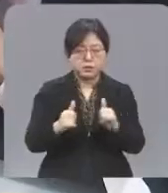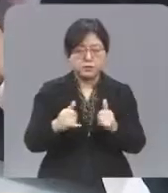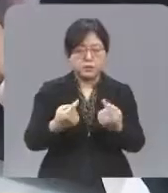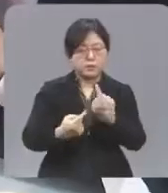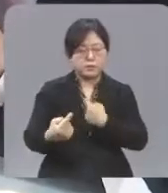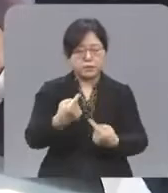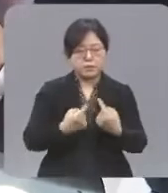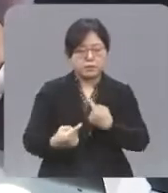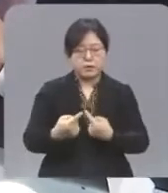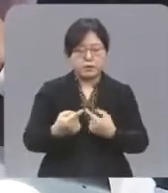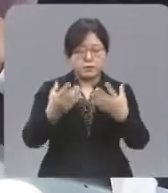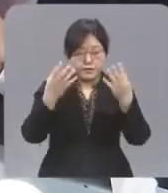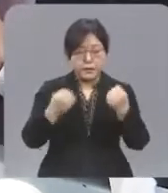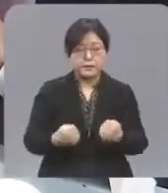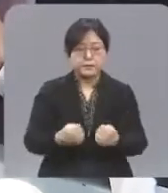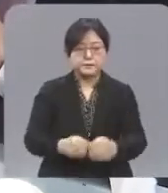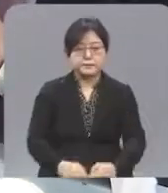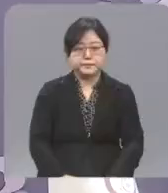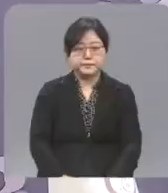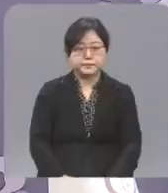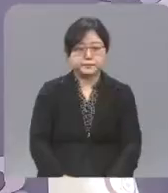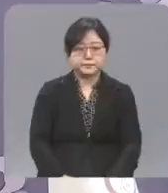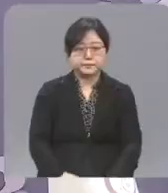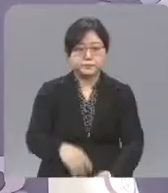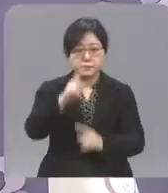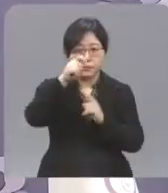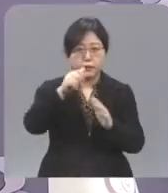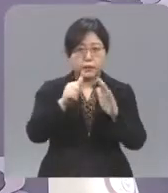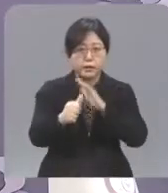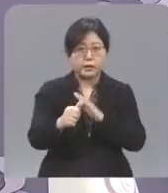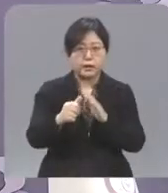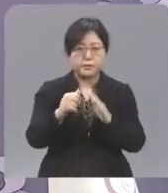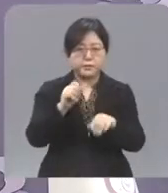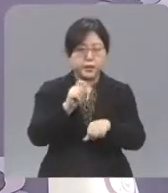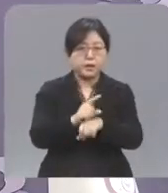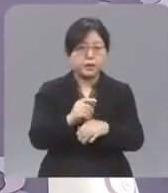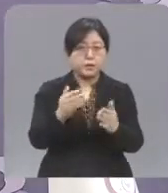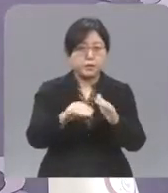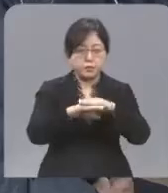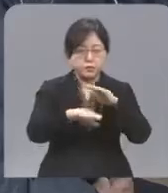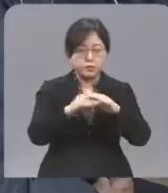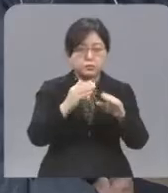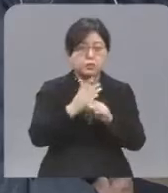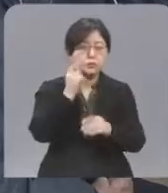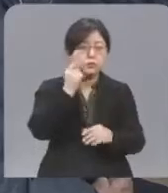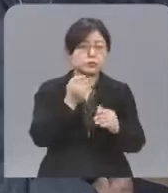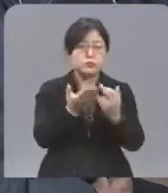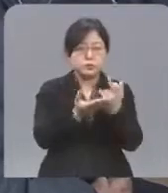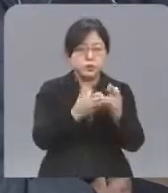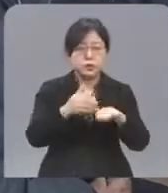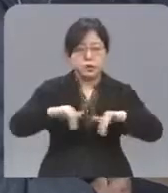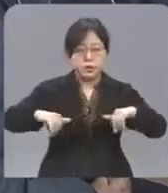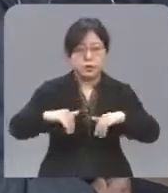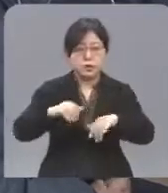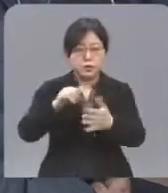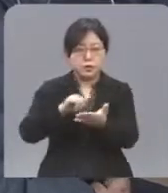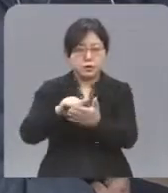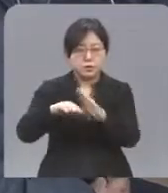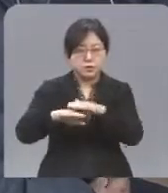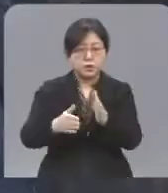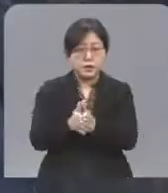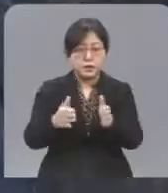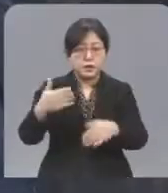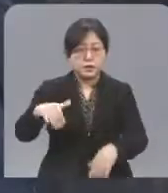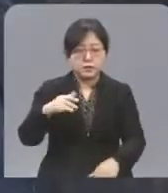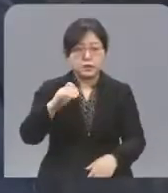요구사항은 보물처럼 터져나왔습니다. 이준석 대표는 이미 공사 중인 울릉도 공항과 달리 착공조차 못한